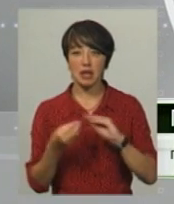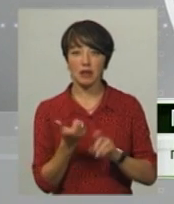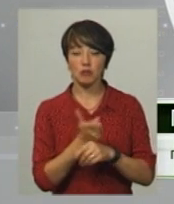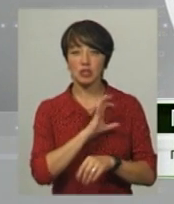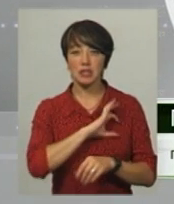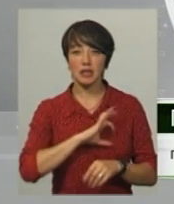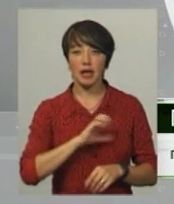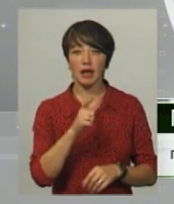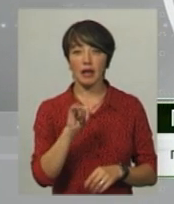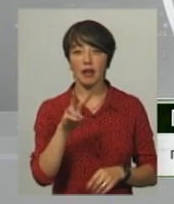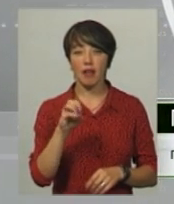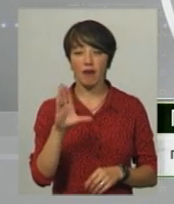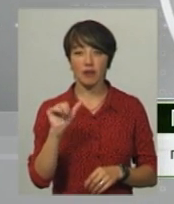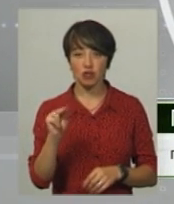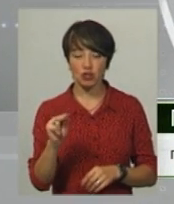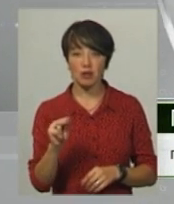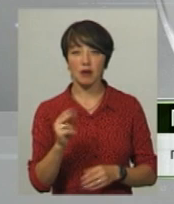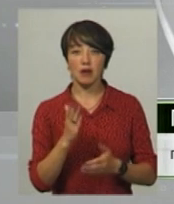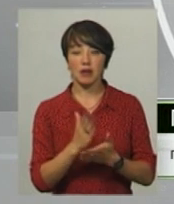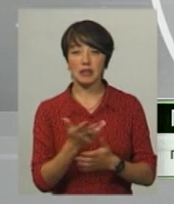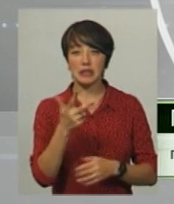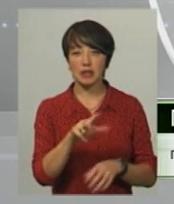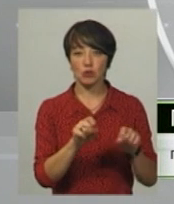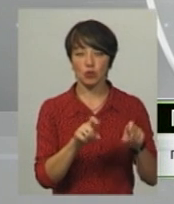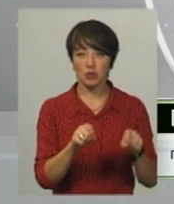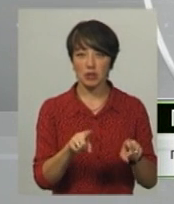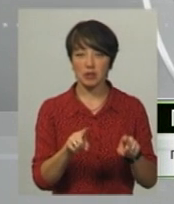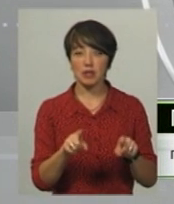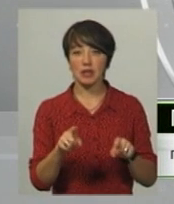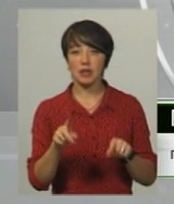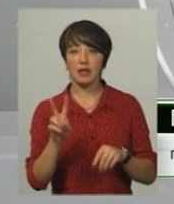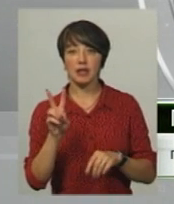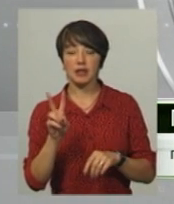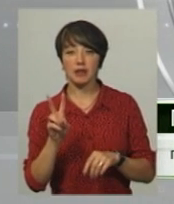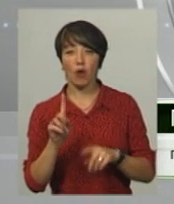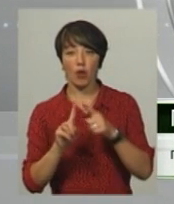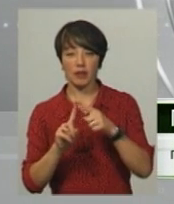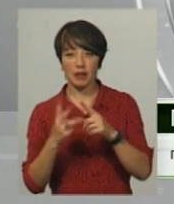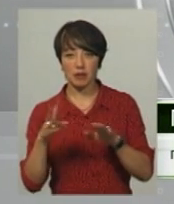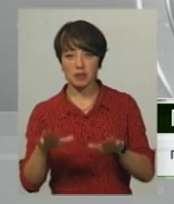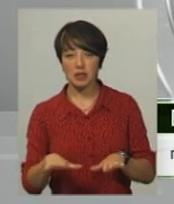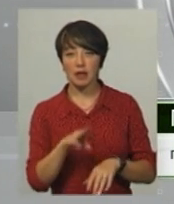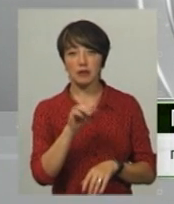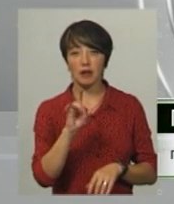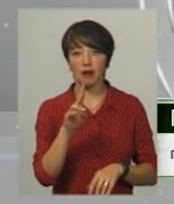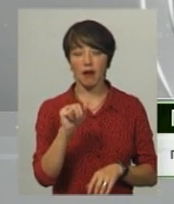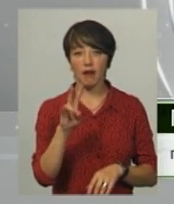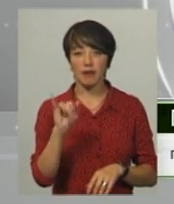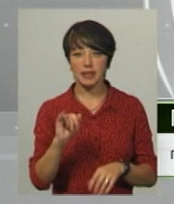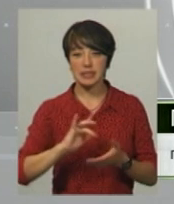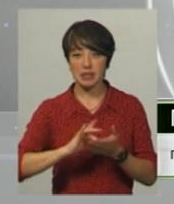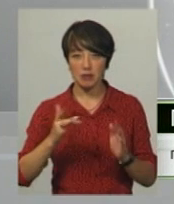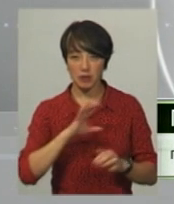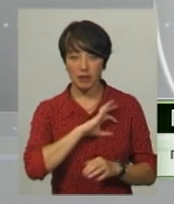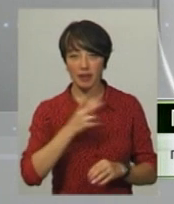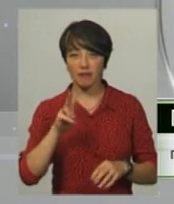має Гілевич Крістіна. В неї 3 золоті, 2 срібні, бронзова медаль. Маргарита Тарканій має срібну медаль,